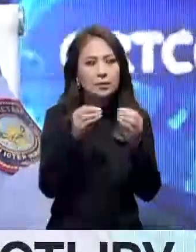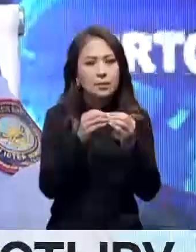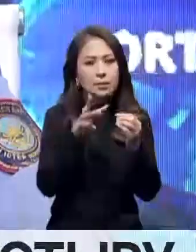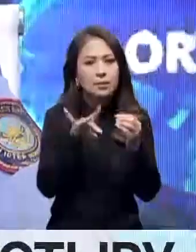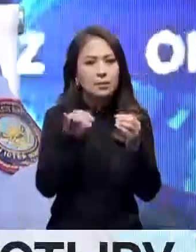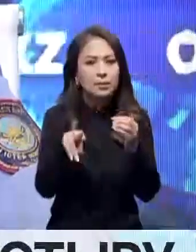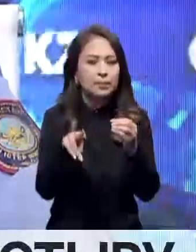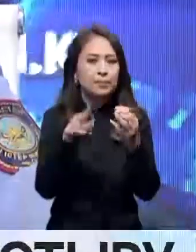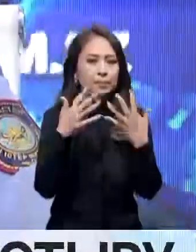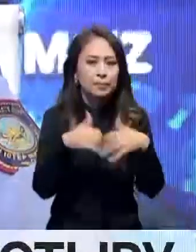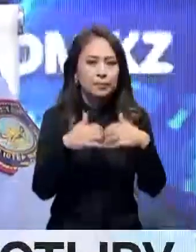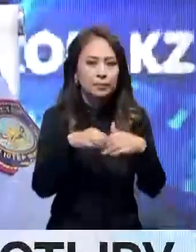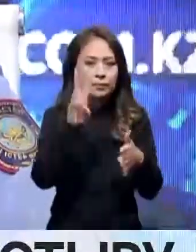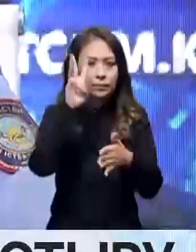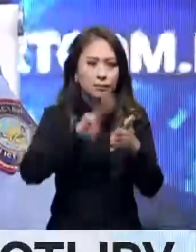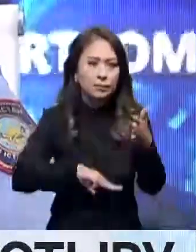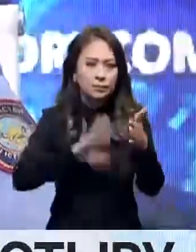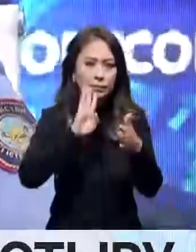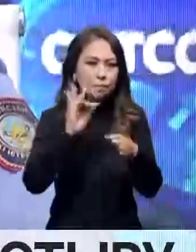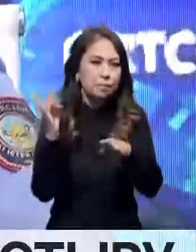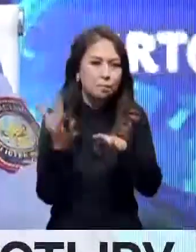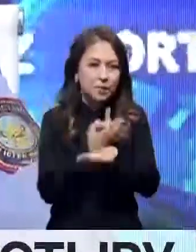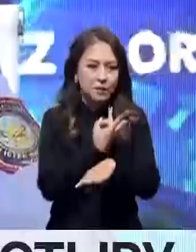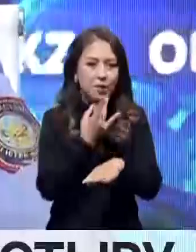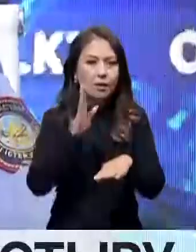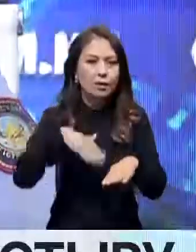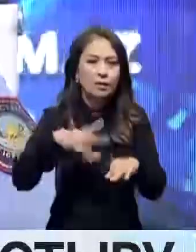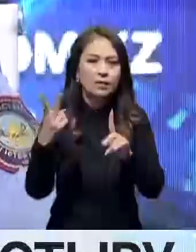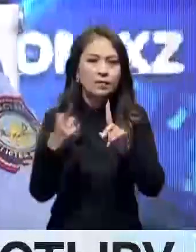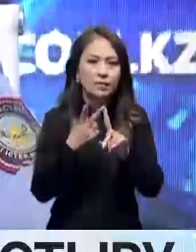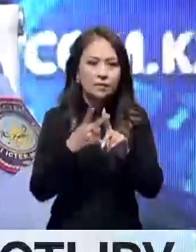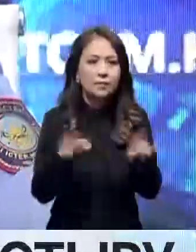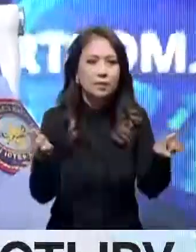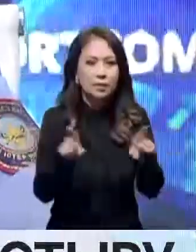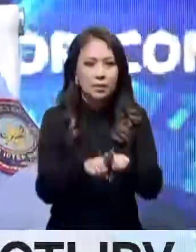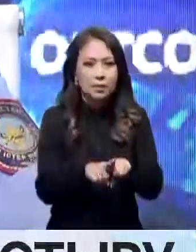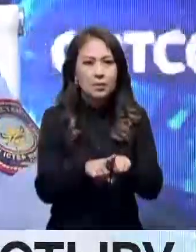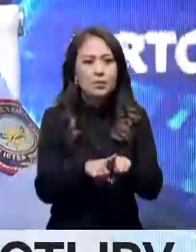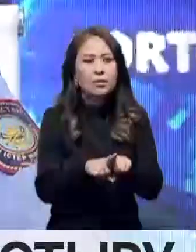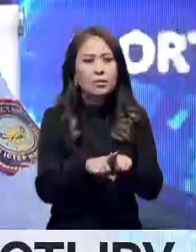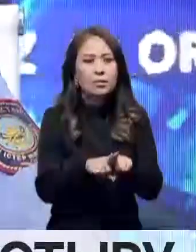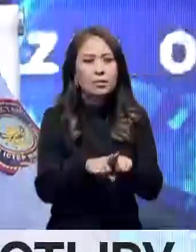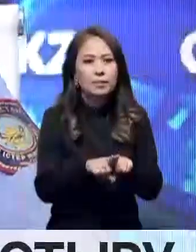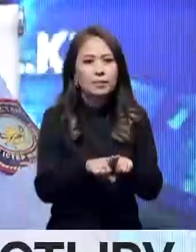айлық есептік көрсеткішпен айыппұл салынады. Бірінші рет. Екінші рет тағы да сондай